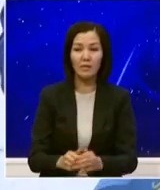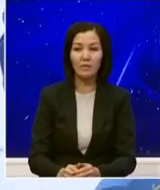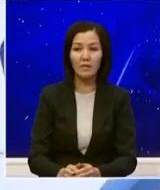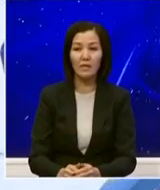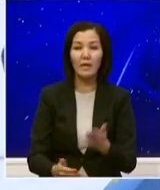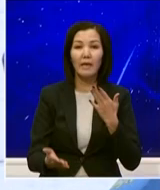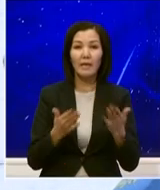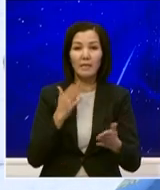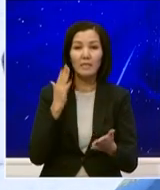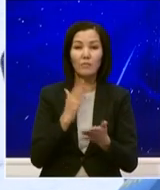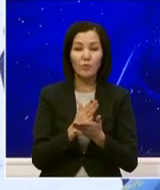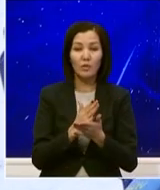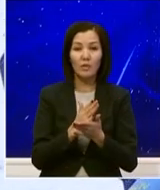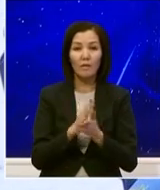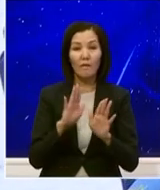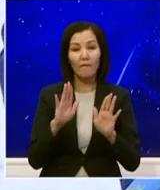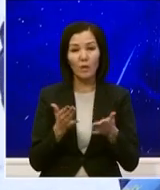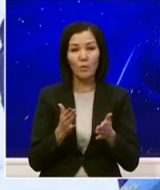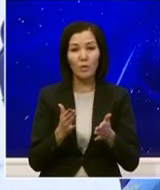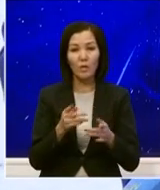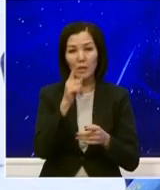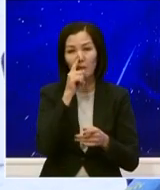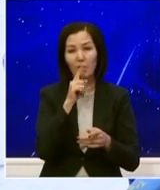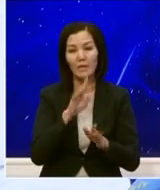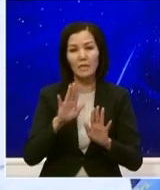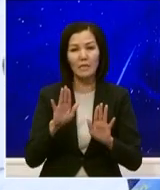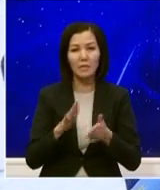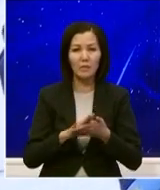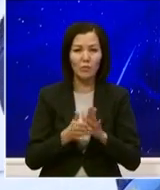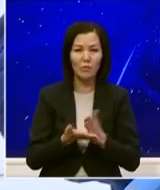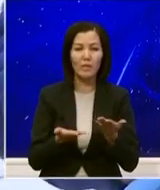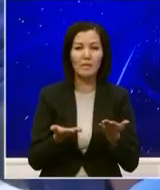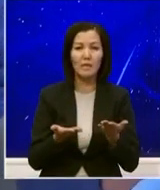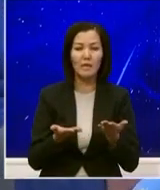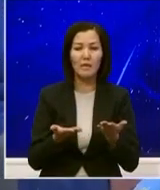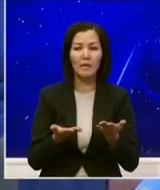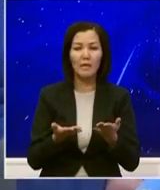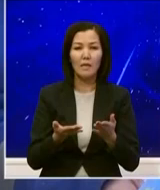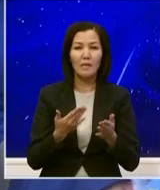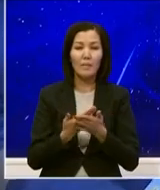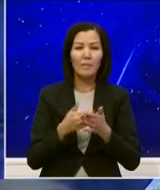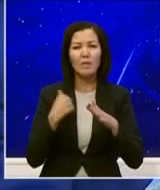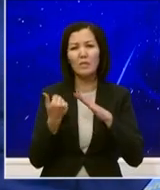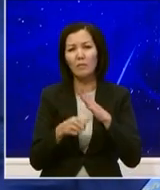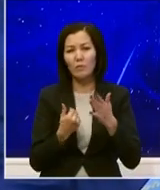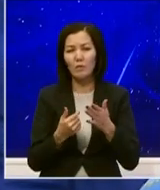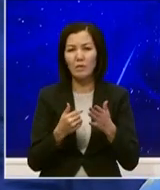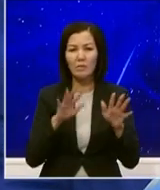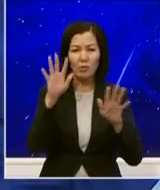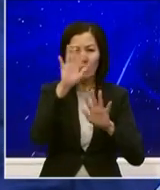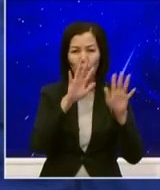Если будет какой-то непонятная ситуация, заблудились, например, сейчас вот видите погода,